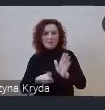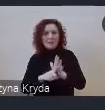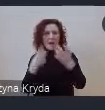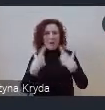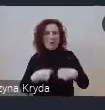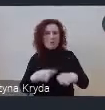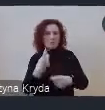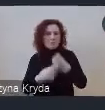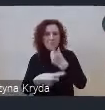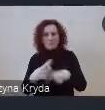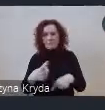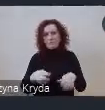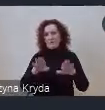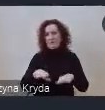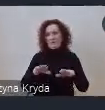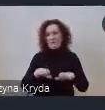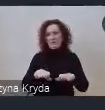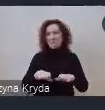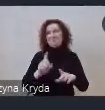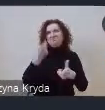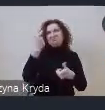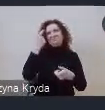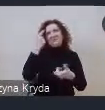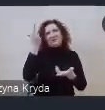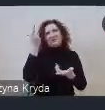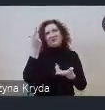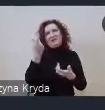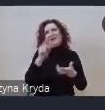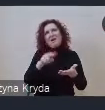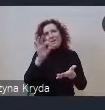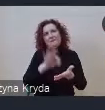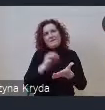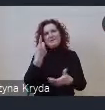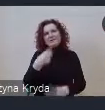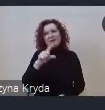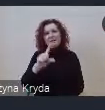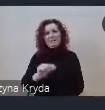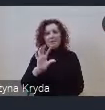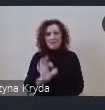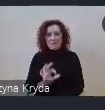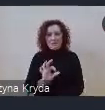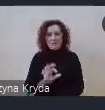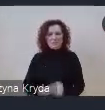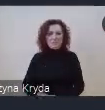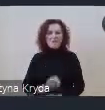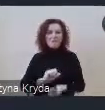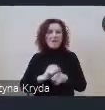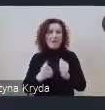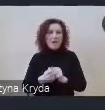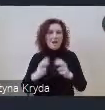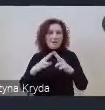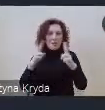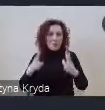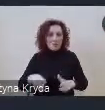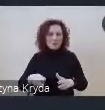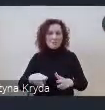zaczynam się zastanawiać No to pewnie DPS byłby taki budynkiem Dom Pomocy Społecznej może budynki w których realizowane są czy warsztaty